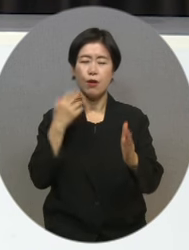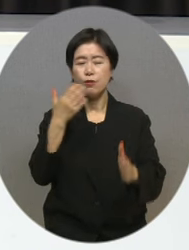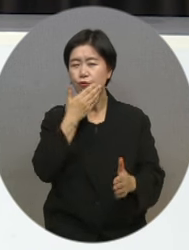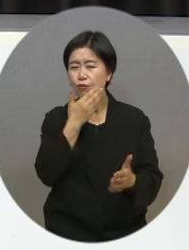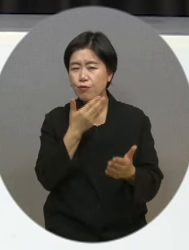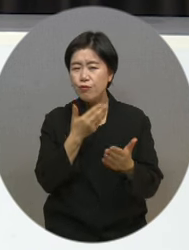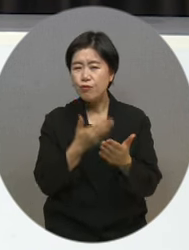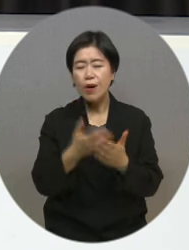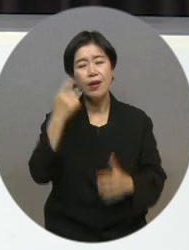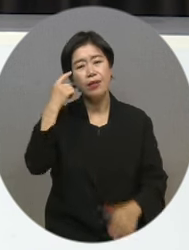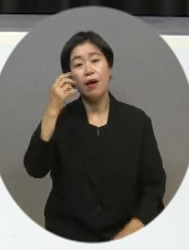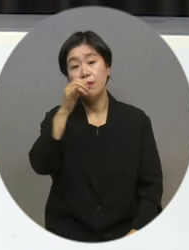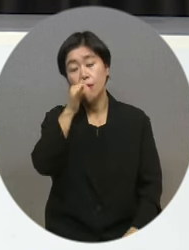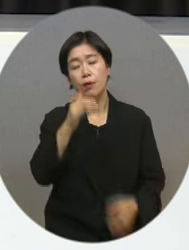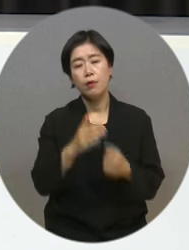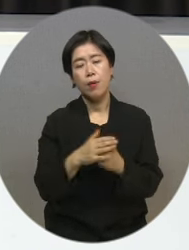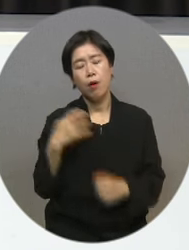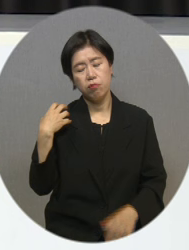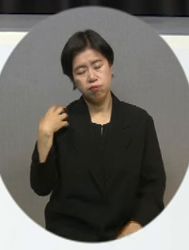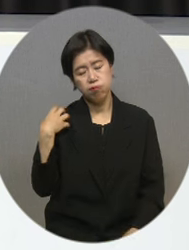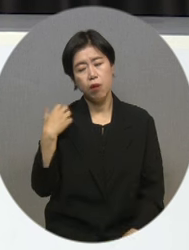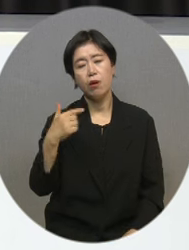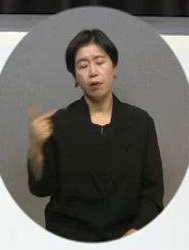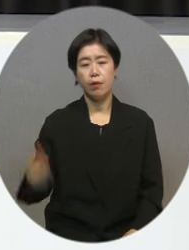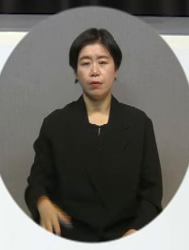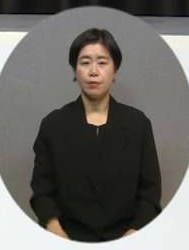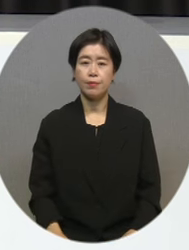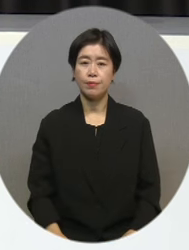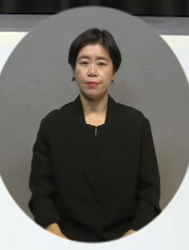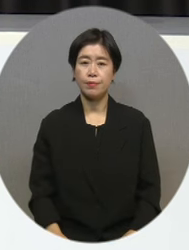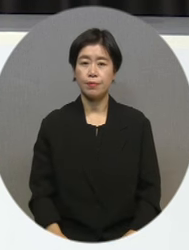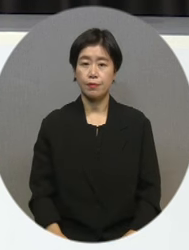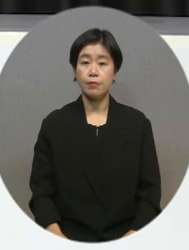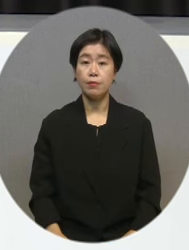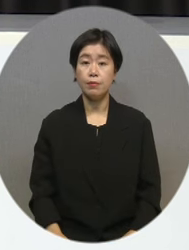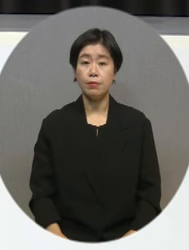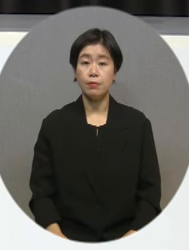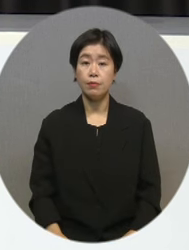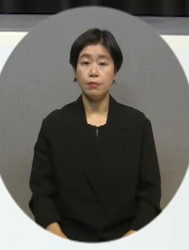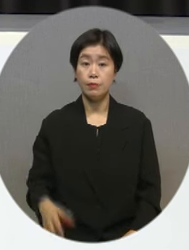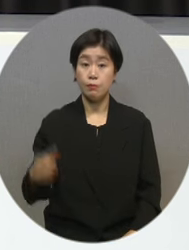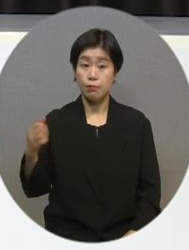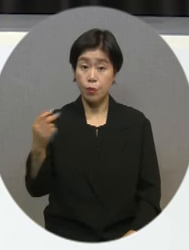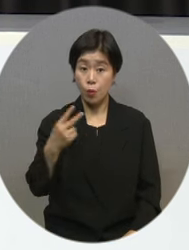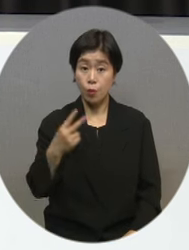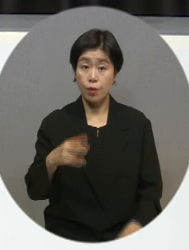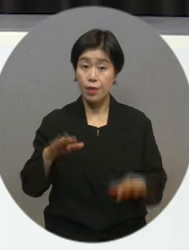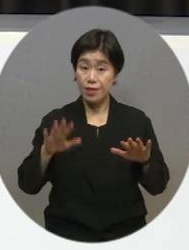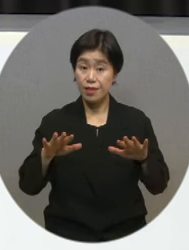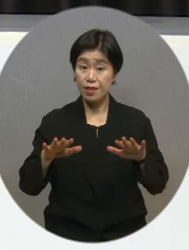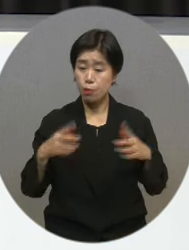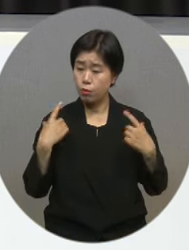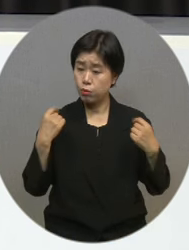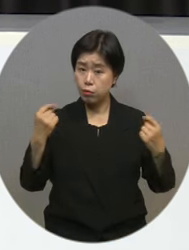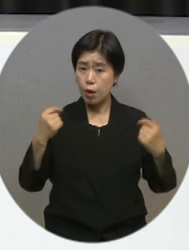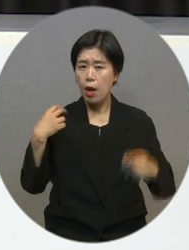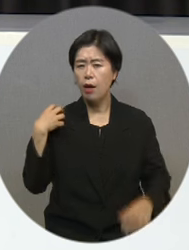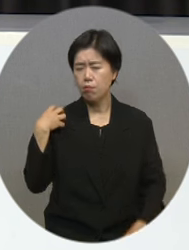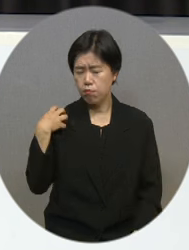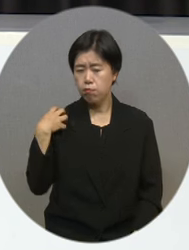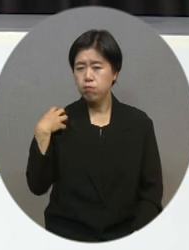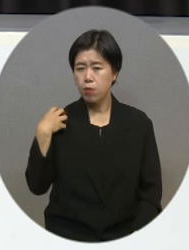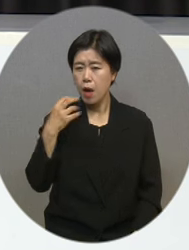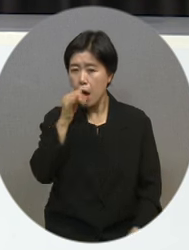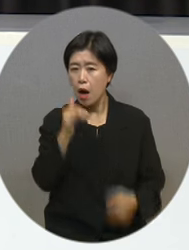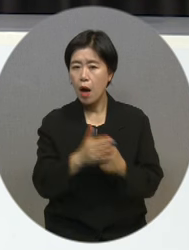것보다는 막중한 어떤 책임감, 이런 것들이 처음에 들었고, 여전히 그 책임감으로,